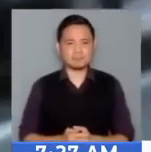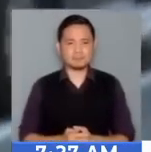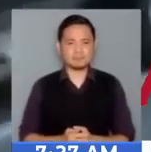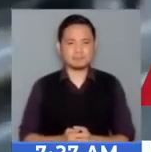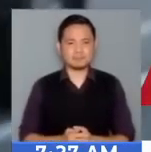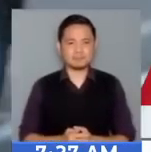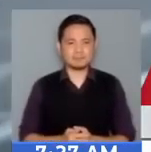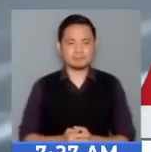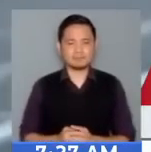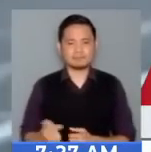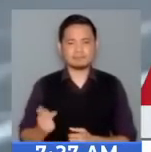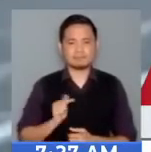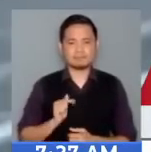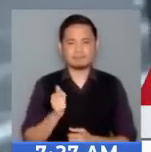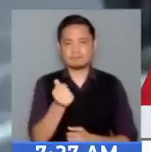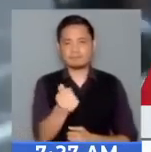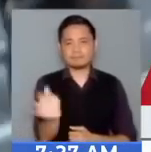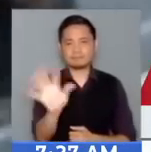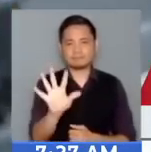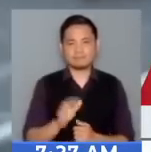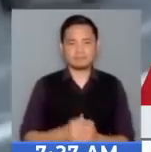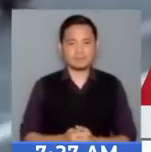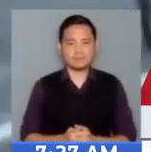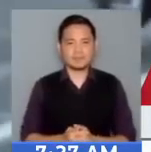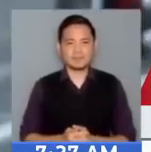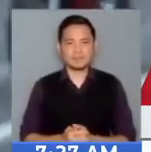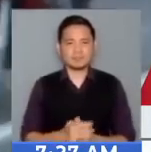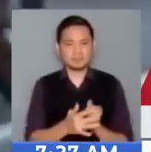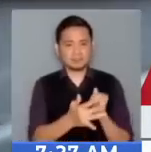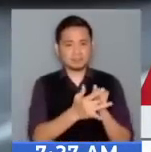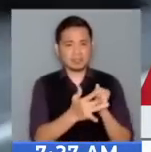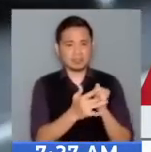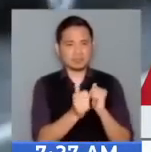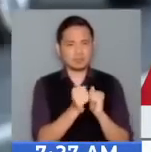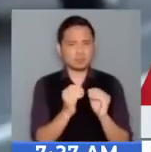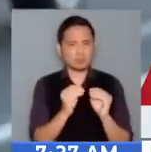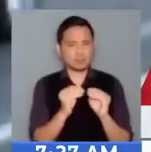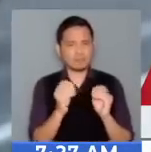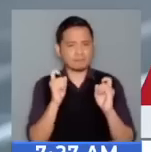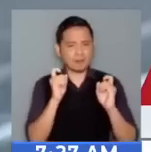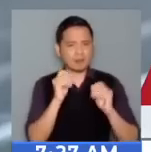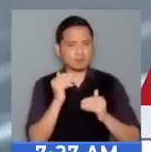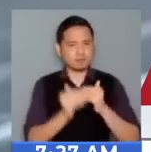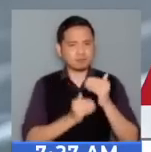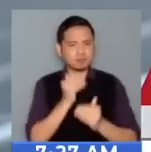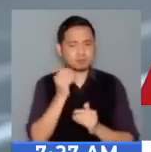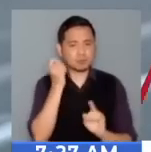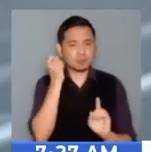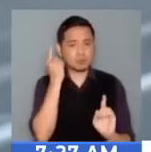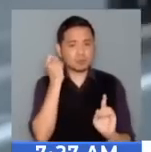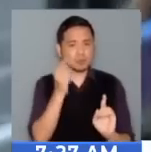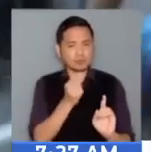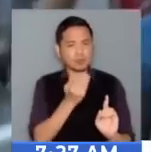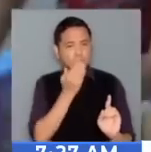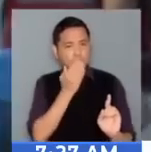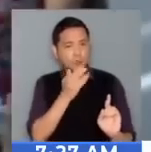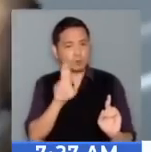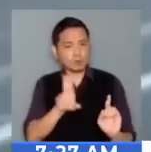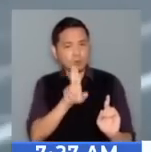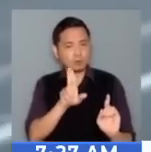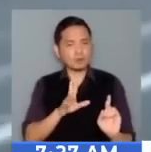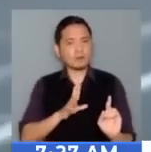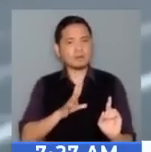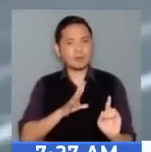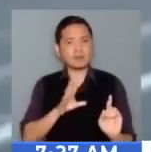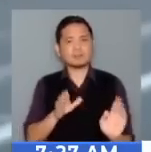Susan, good morning. Pag mas high-tech, mas napapadali yung proseso. Yun nga lang, kung nagagamit ito sa mabuti, eh mas madali rin nagagamit sa